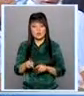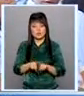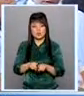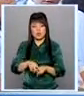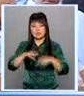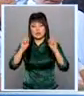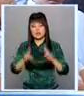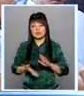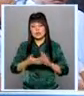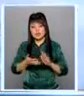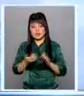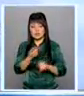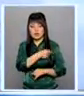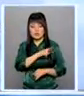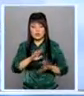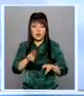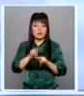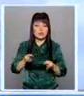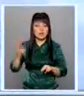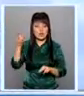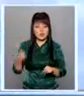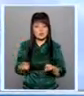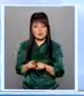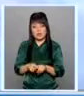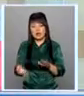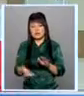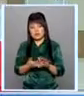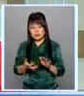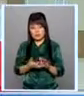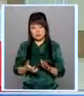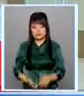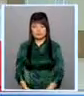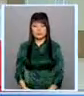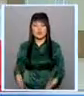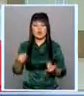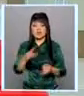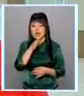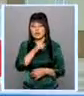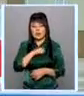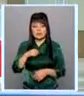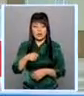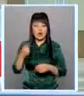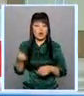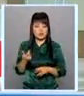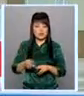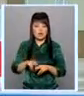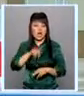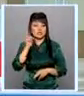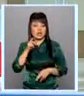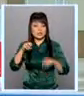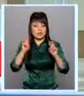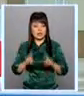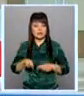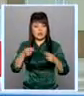Көптеген аудандар дәрігер мен өнер білім саласындағы мамандарға аса зәру. Сағат саны аз болады да, жас мамандар бармайды. Енді кім барады